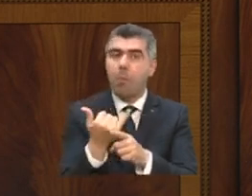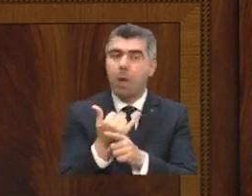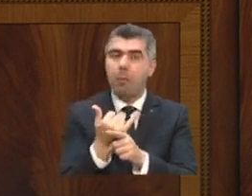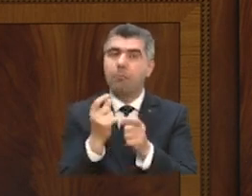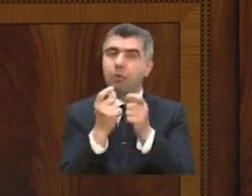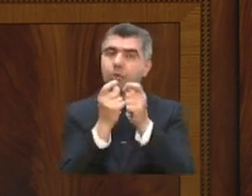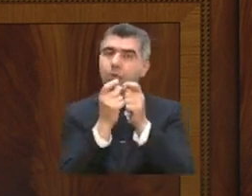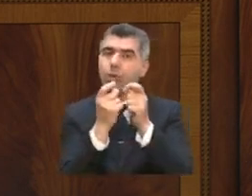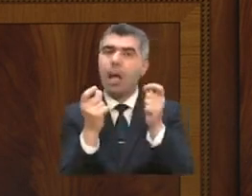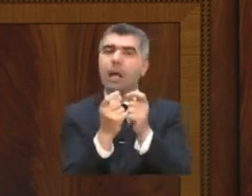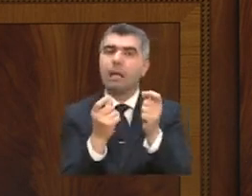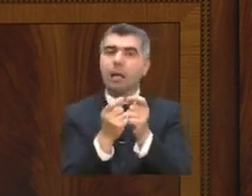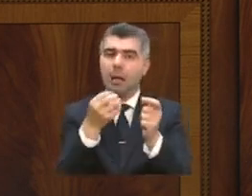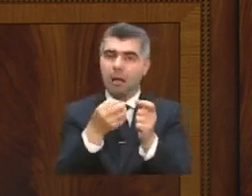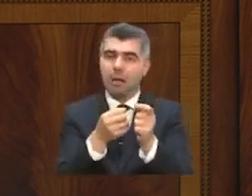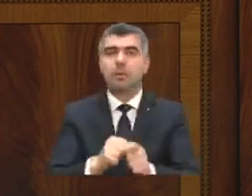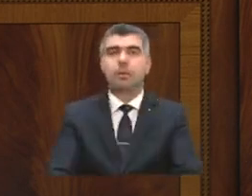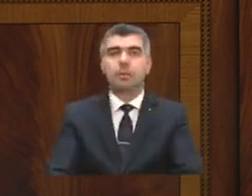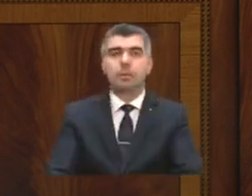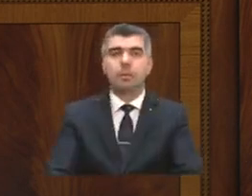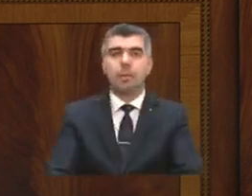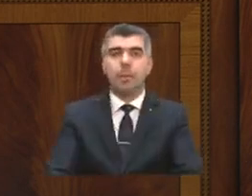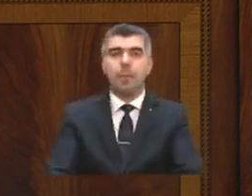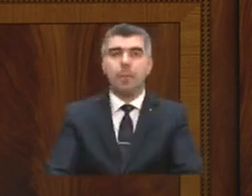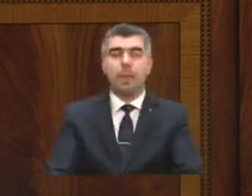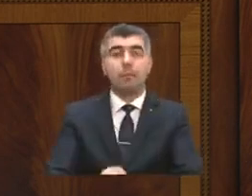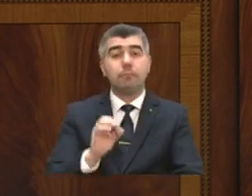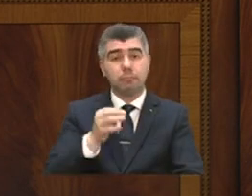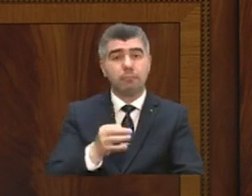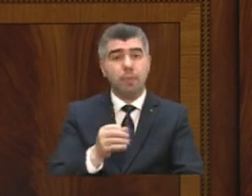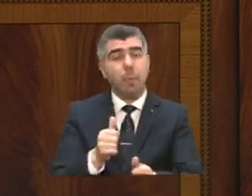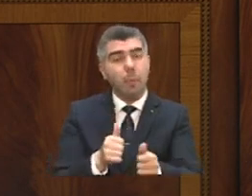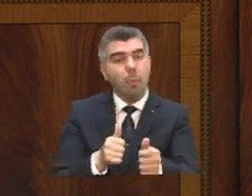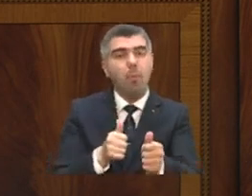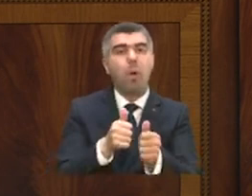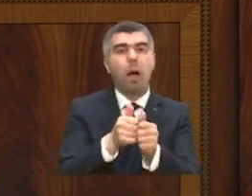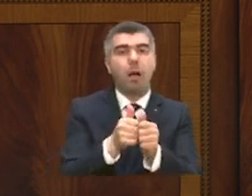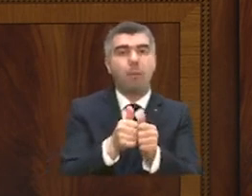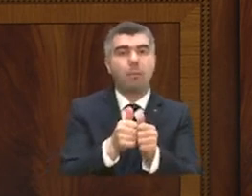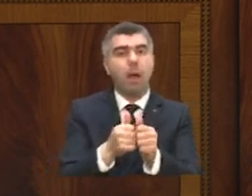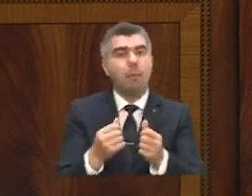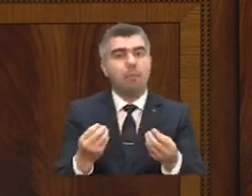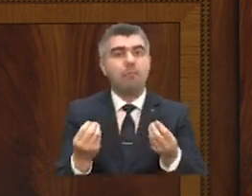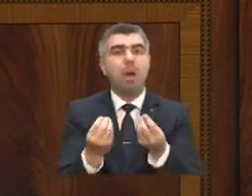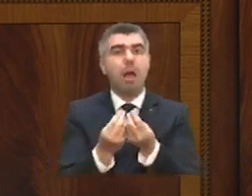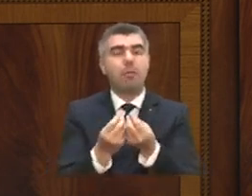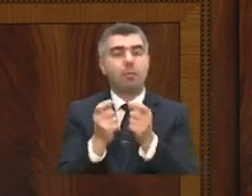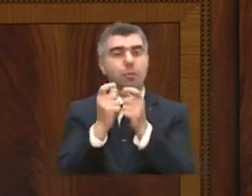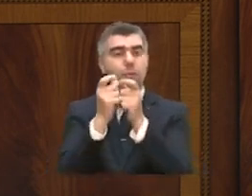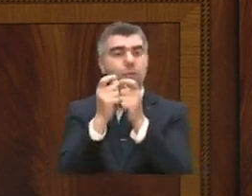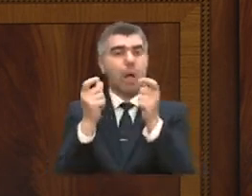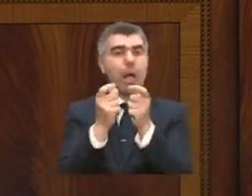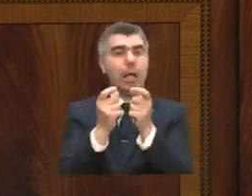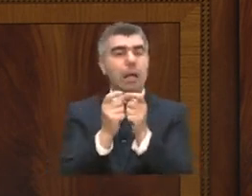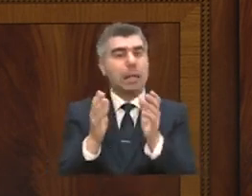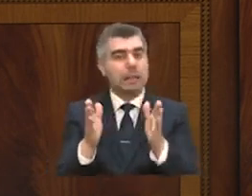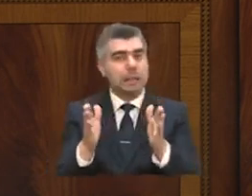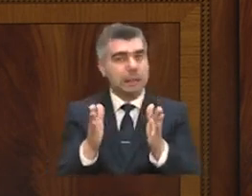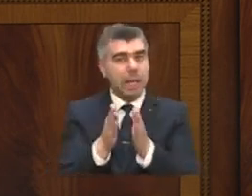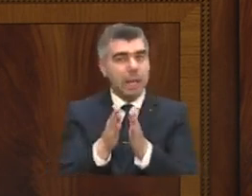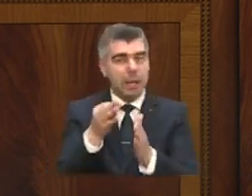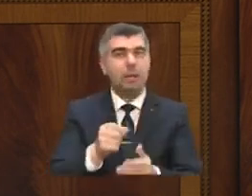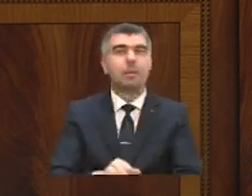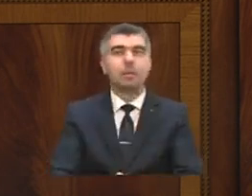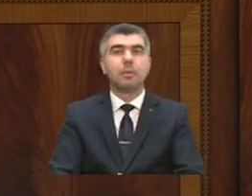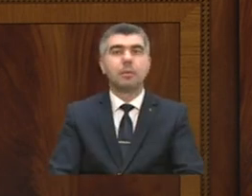من خلال توطيد إجراء المواكبة لفائدة المقاولين الصغار عبر